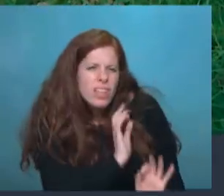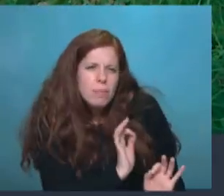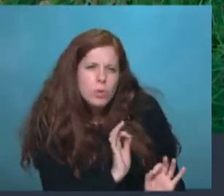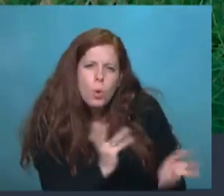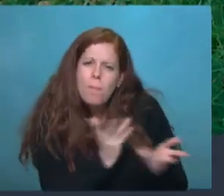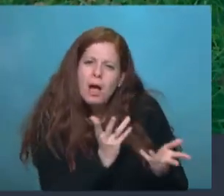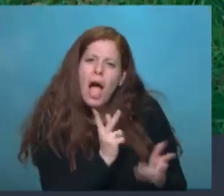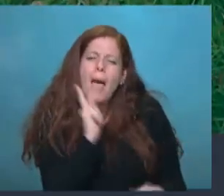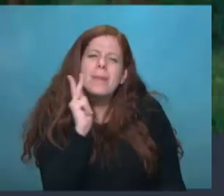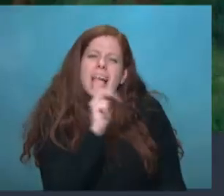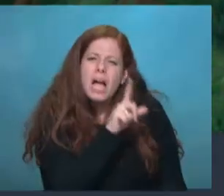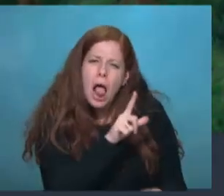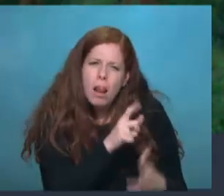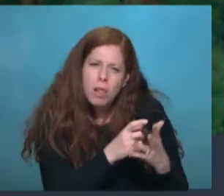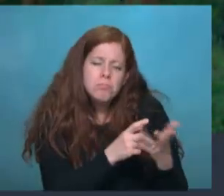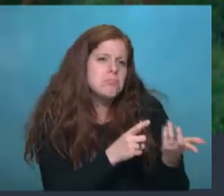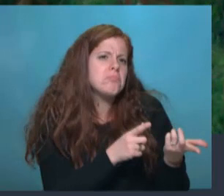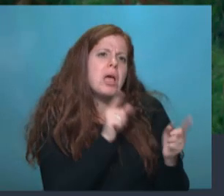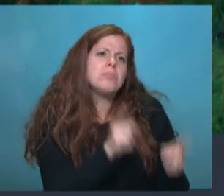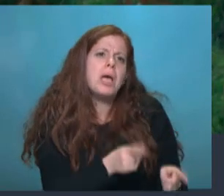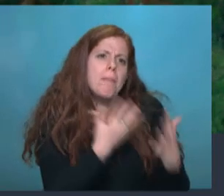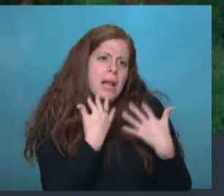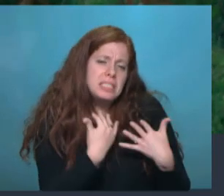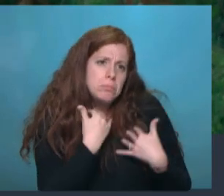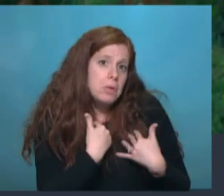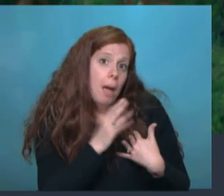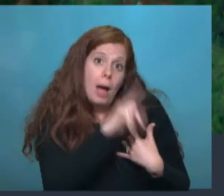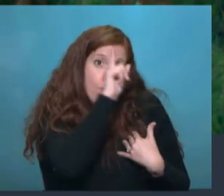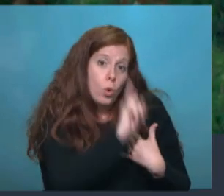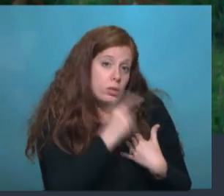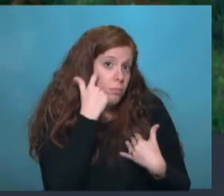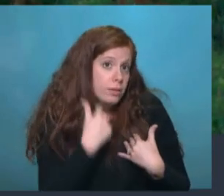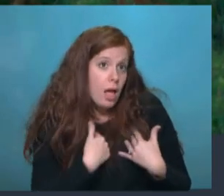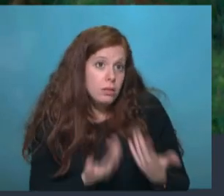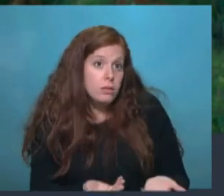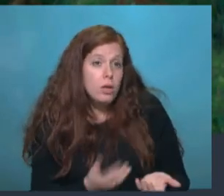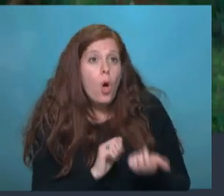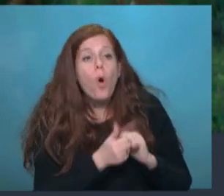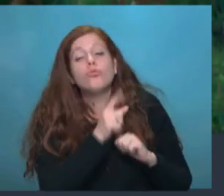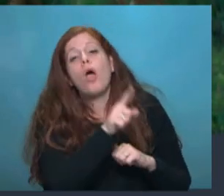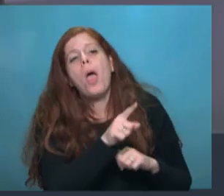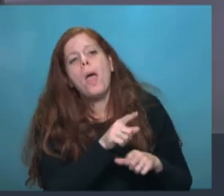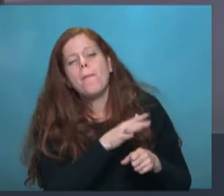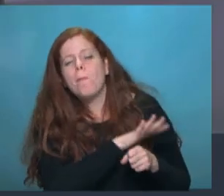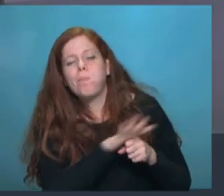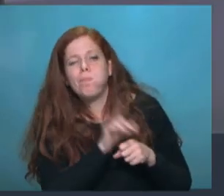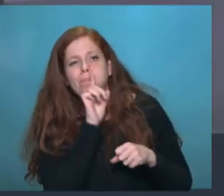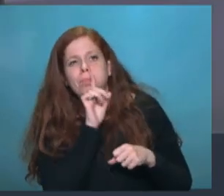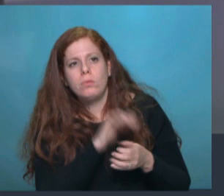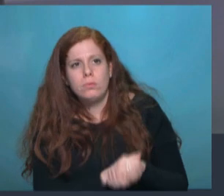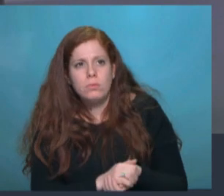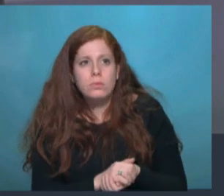קרה עם הקקל. הם צריכים להסביר. הם גם לא יודעים, אני חושב. או הם מכסים. An